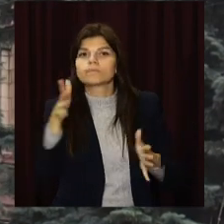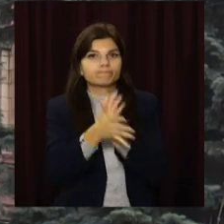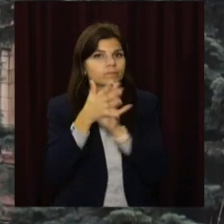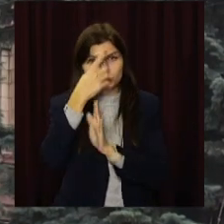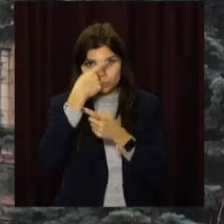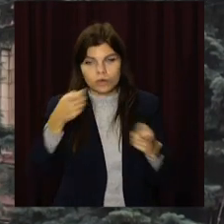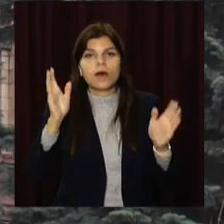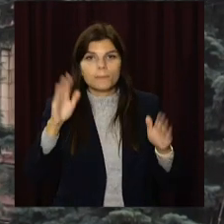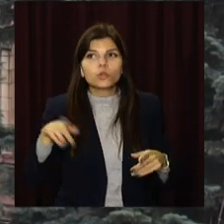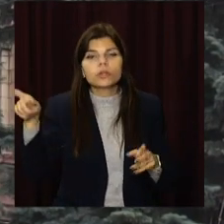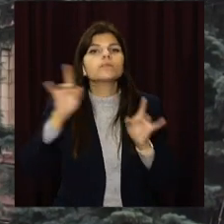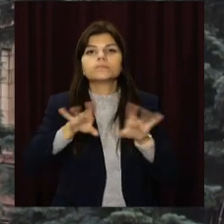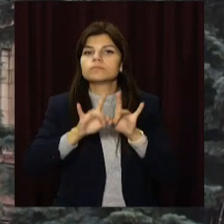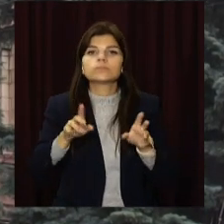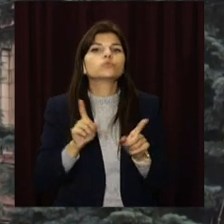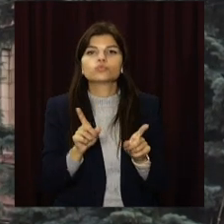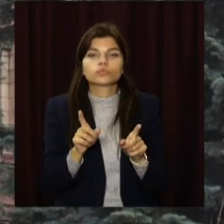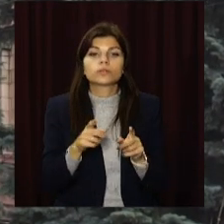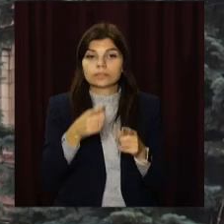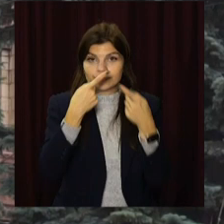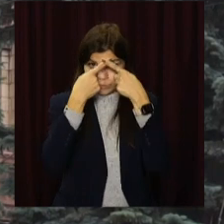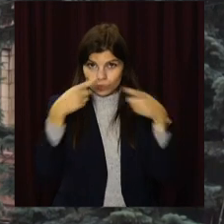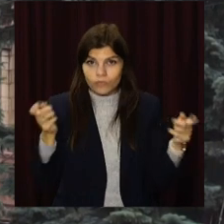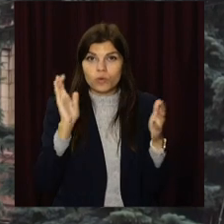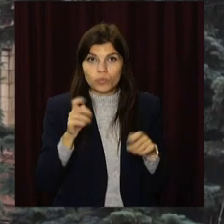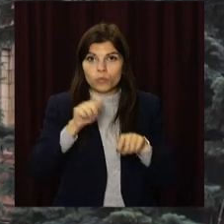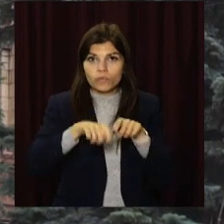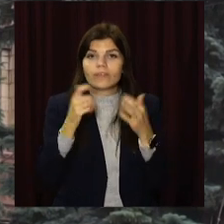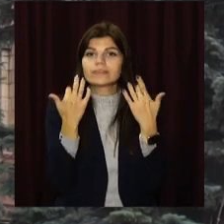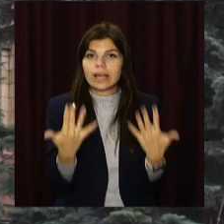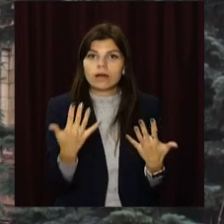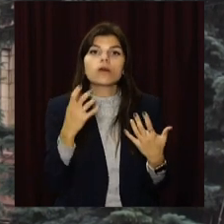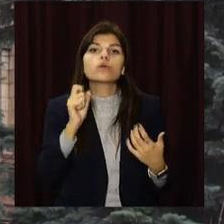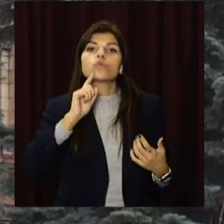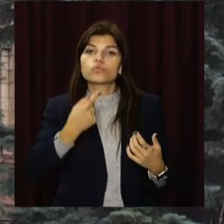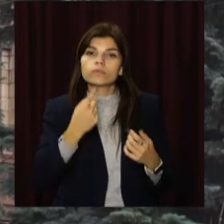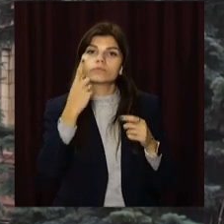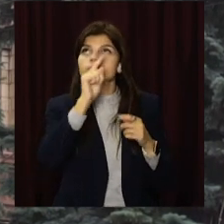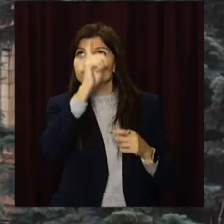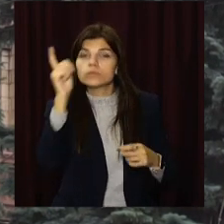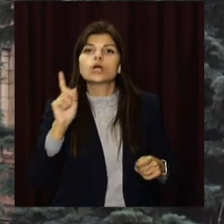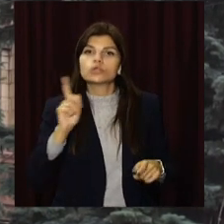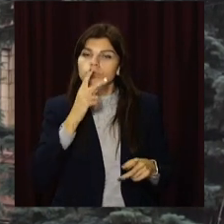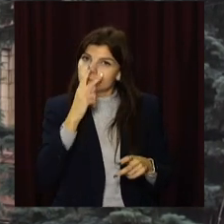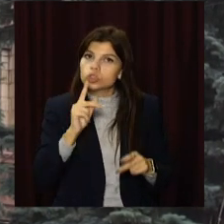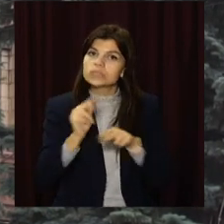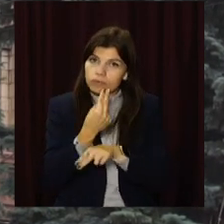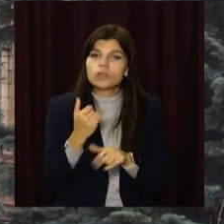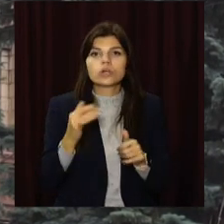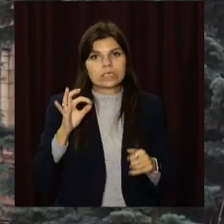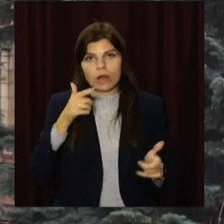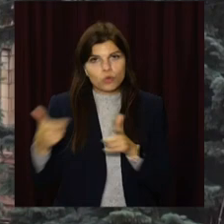Далі дійте за інструкцією. Систему оповіщення перевіряють декілька разів на рік, аби пересвідчитися, що вона справна і готова